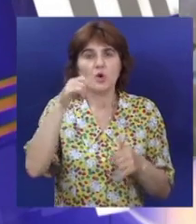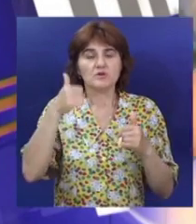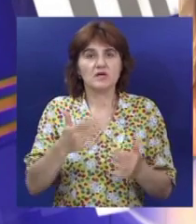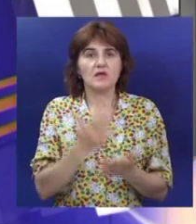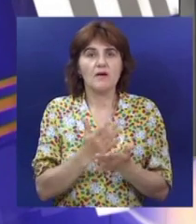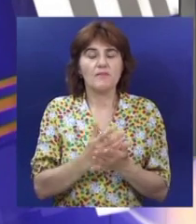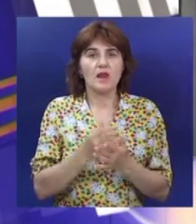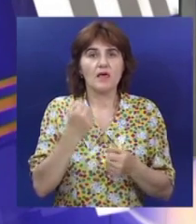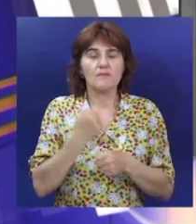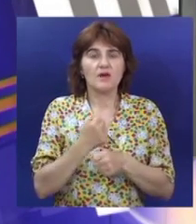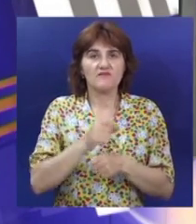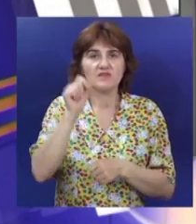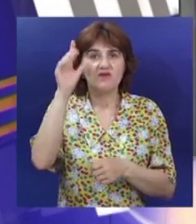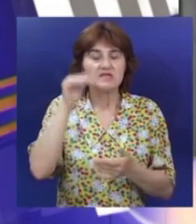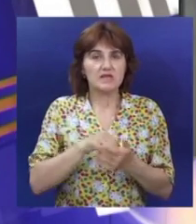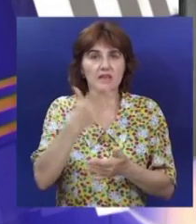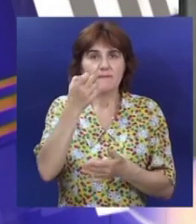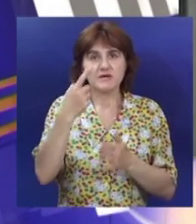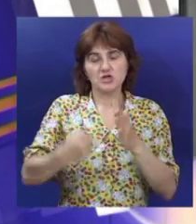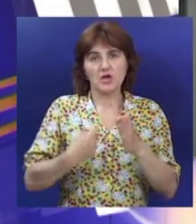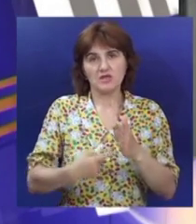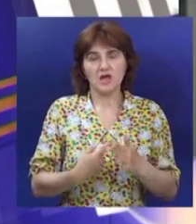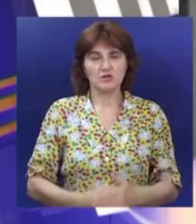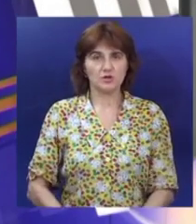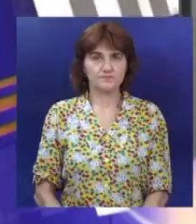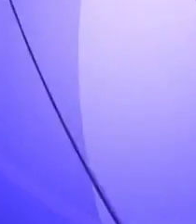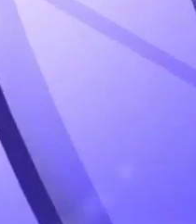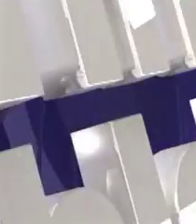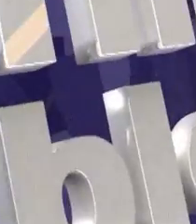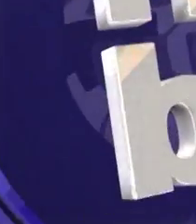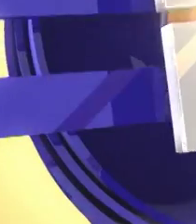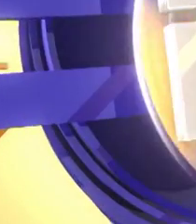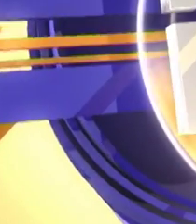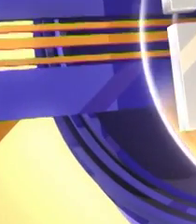proizvela više od 12.500 generatora.